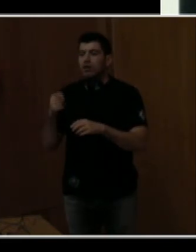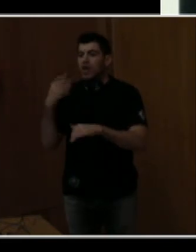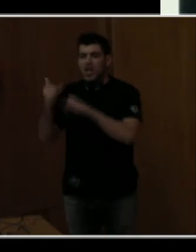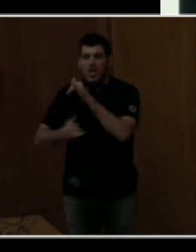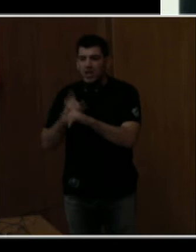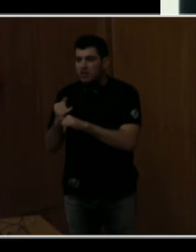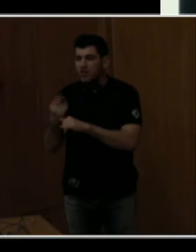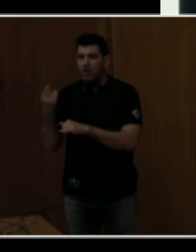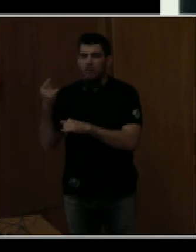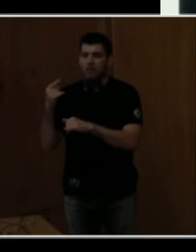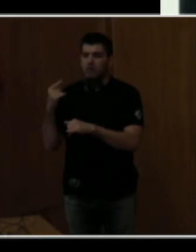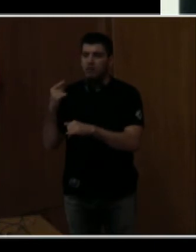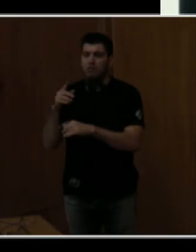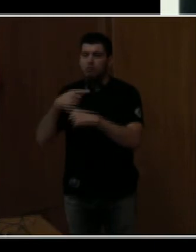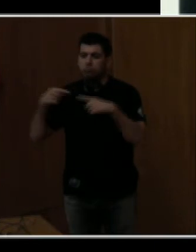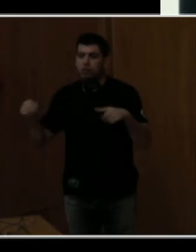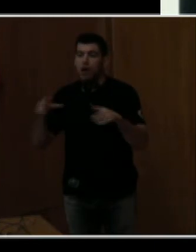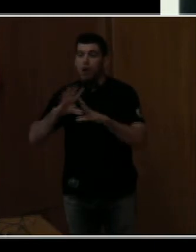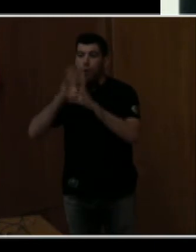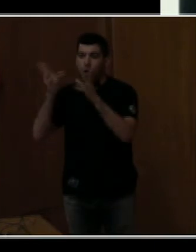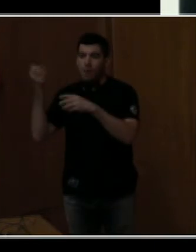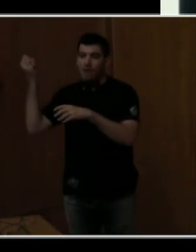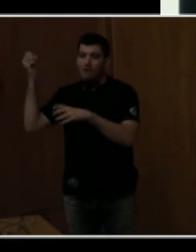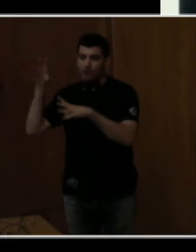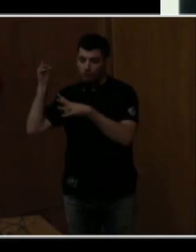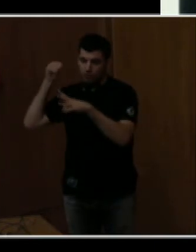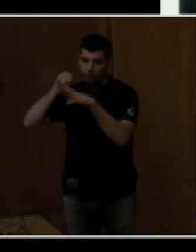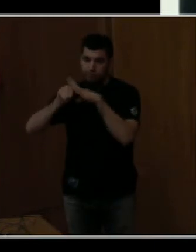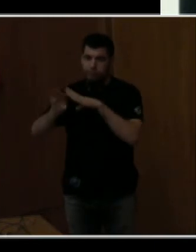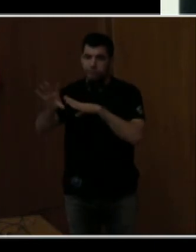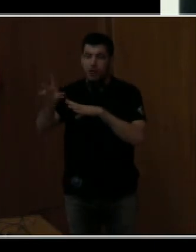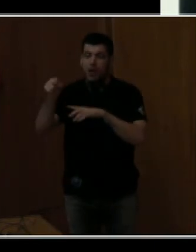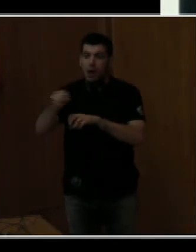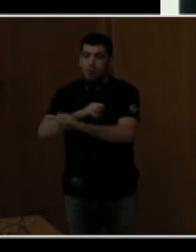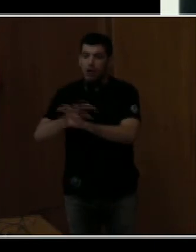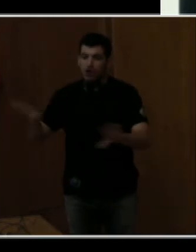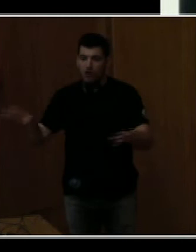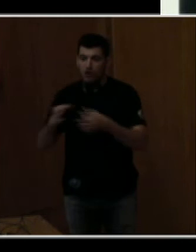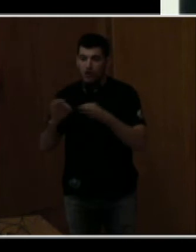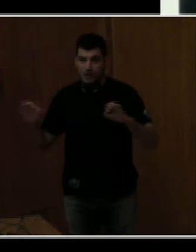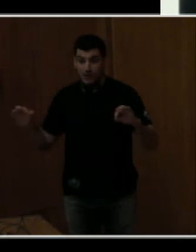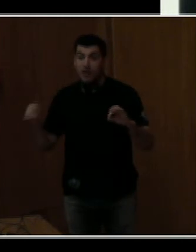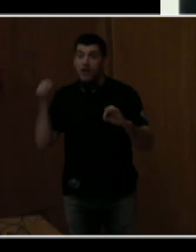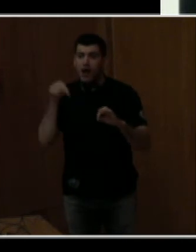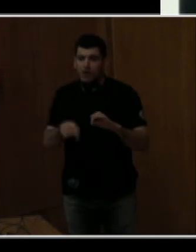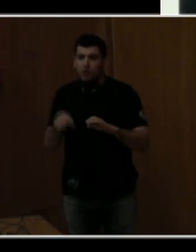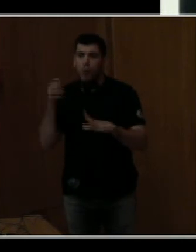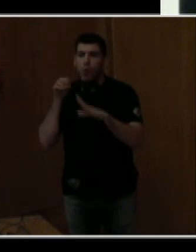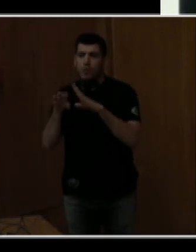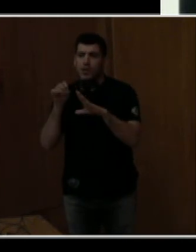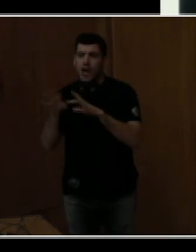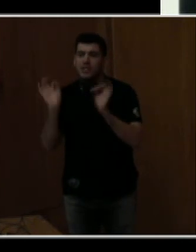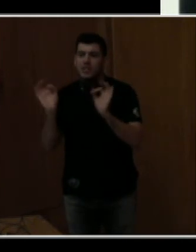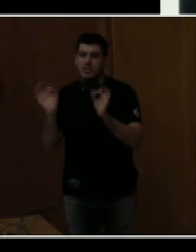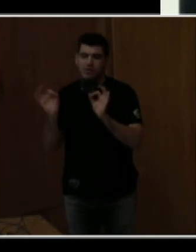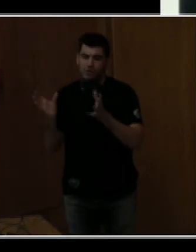οτιδήποτε, με τη χρήση του φωτός, στέλνοντας δηλαδή οπτικά σήματα. Αυτό γίνεται